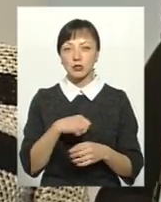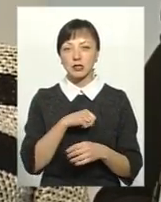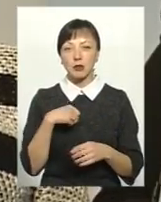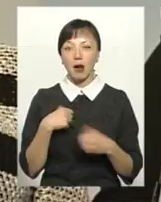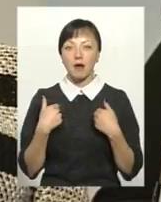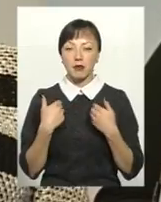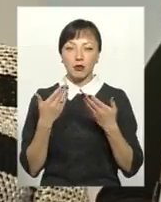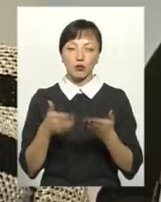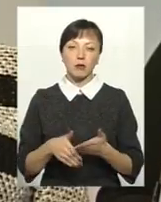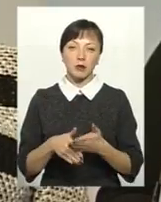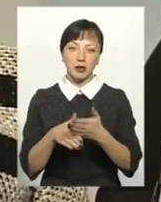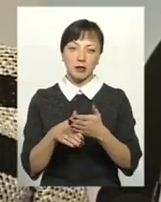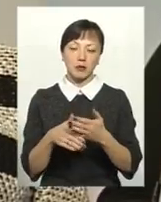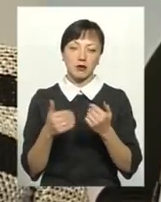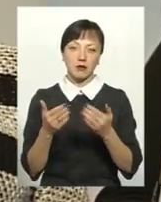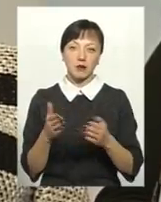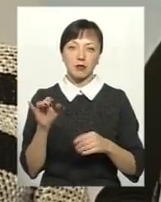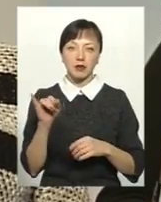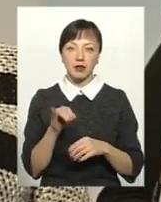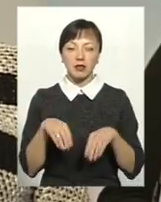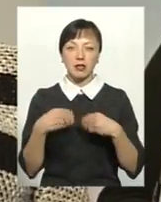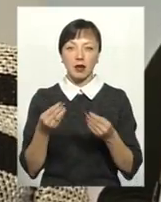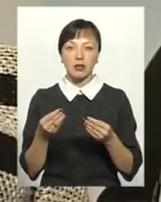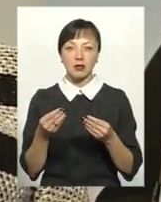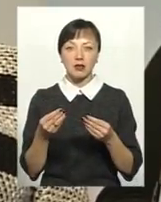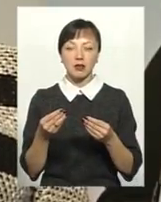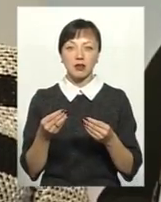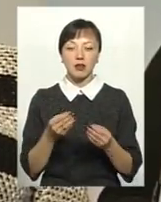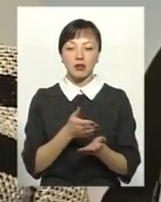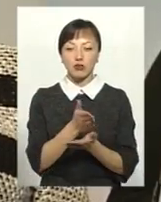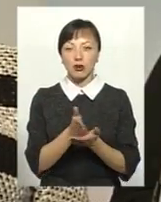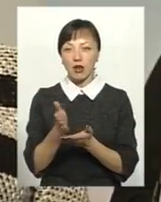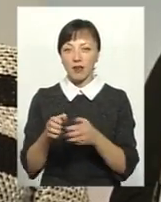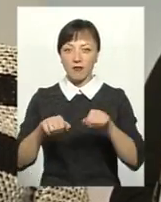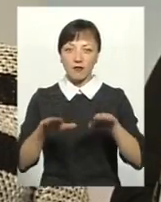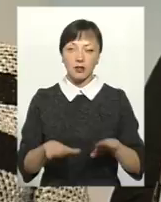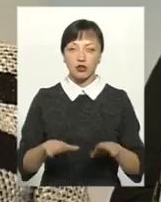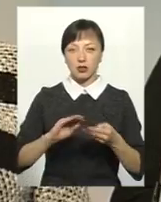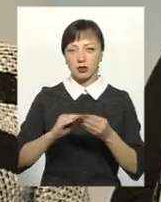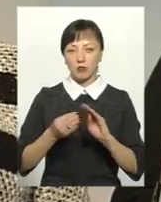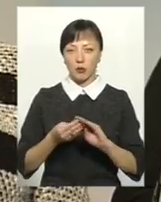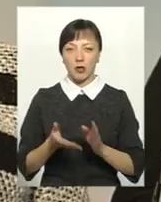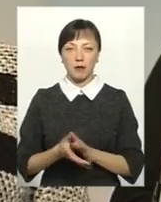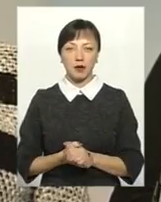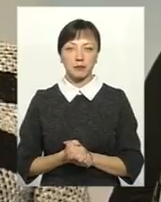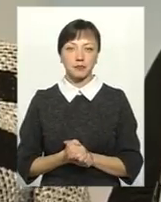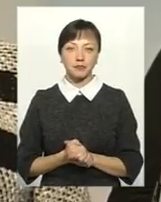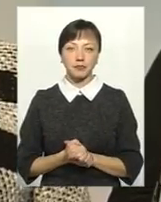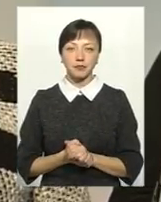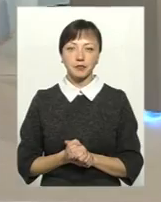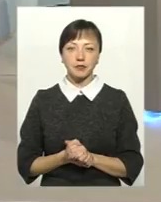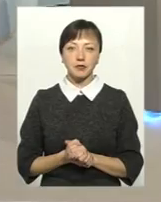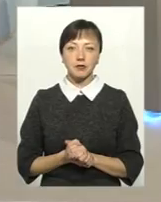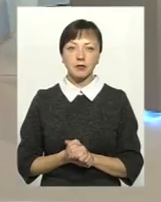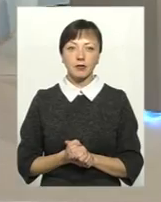ми готові підтримати і дати шляхи виходу з тієї чи з іншої ситуації. Ну,